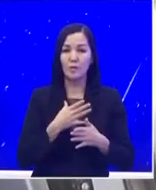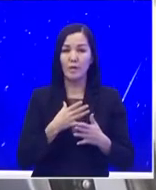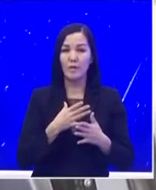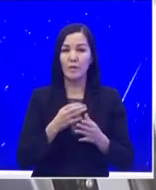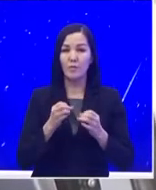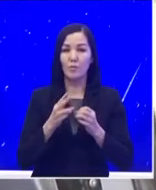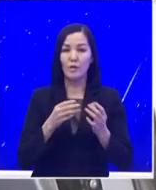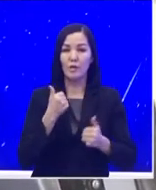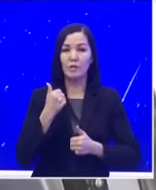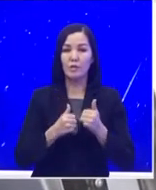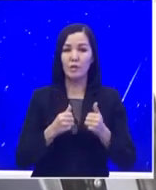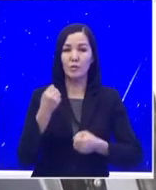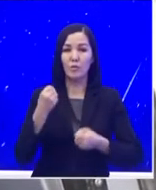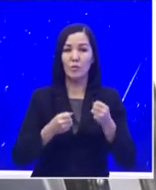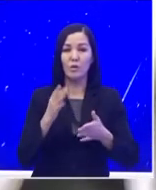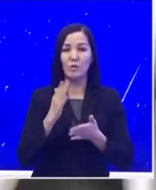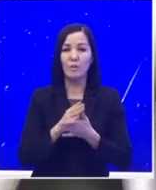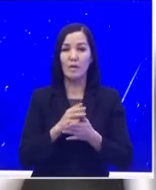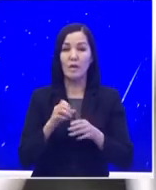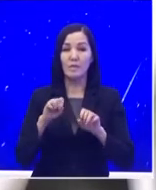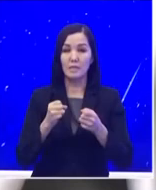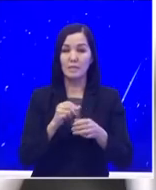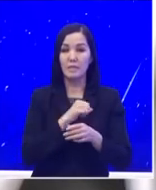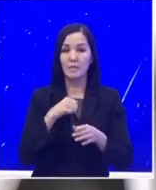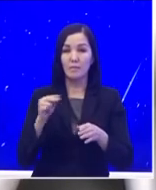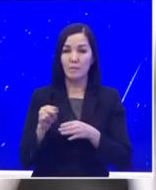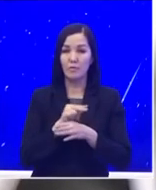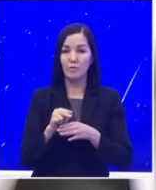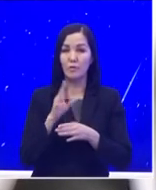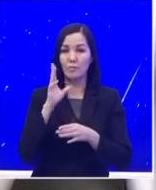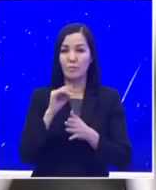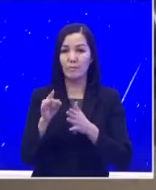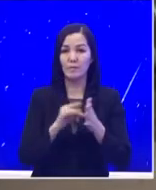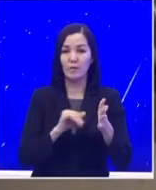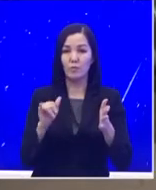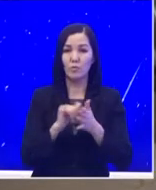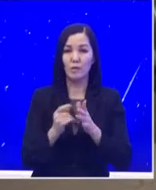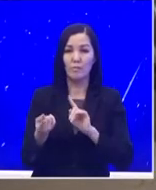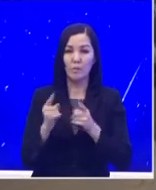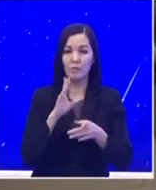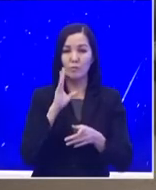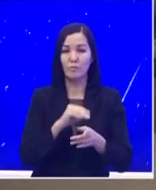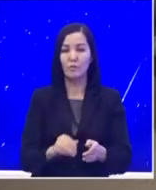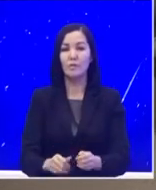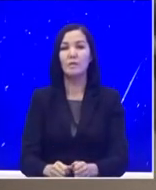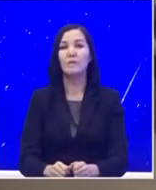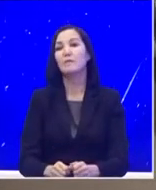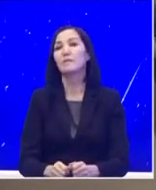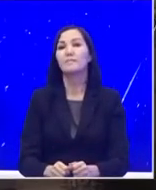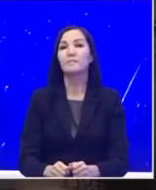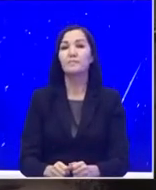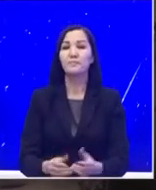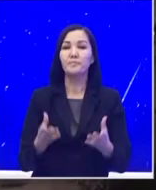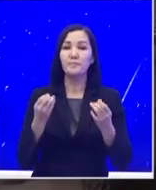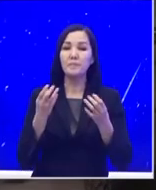жарыс көлігі бар. Ақауланса өзіміз жөндеп қажетті бөлшектерді бір демде осында ауыстырамыз дейді халықаралық дәрежедегі каскадер.